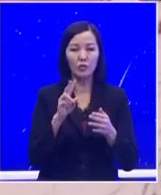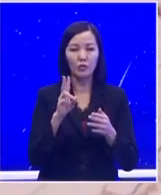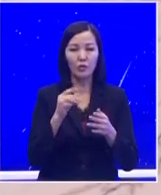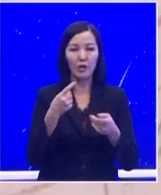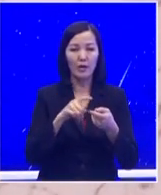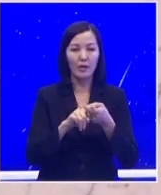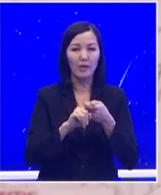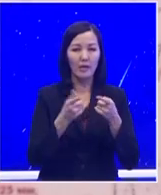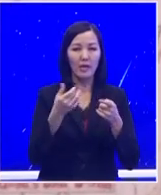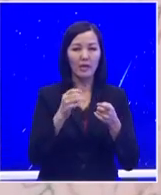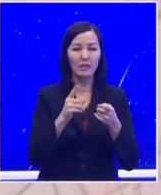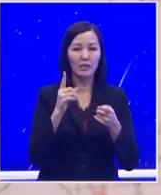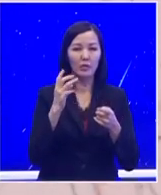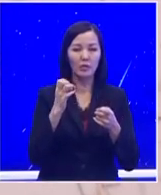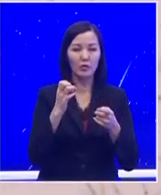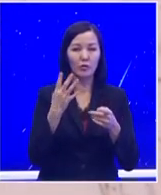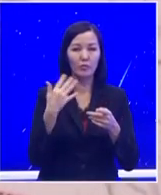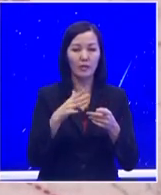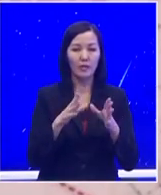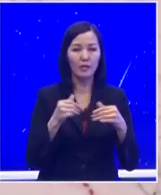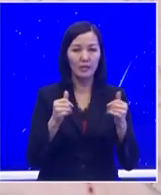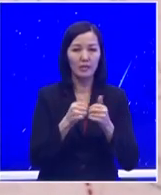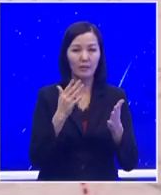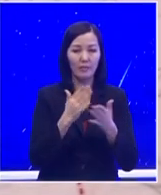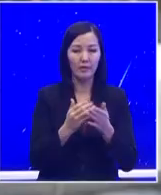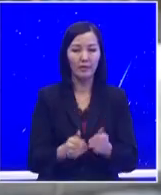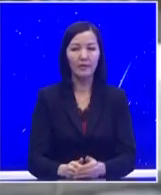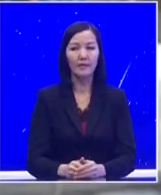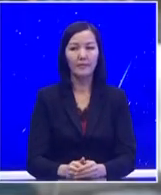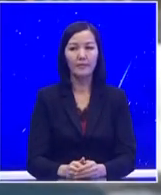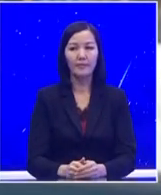газу подключились более 350 абонентов.